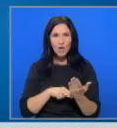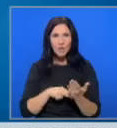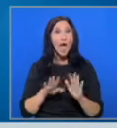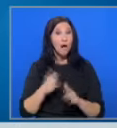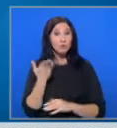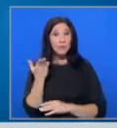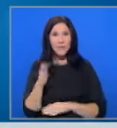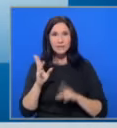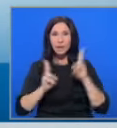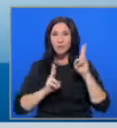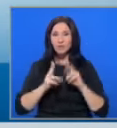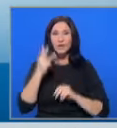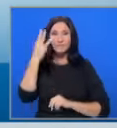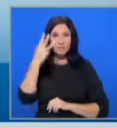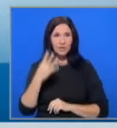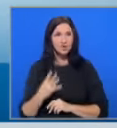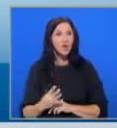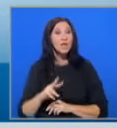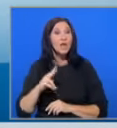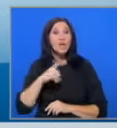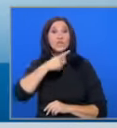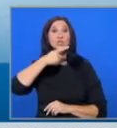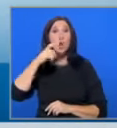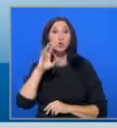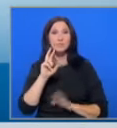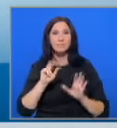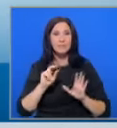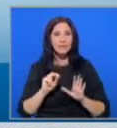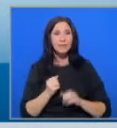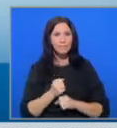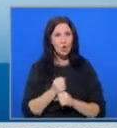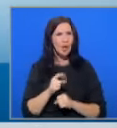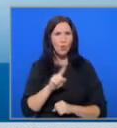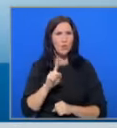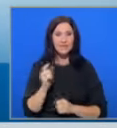ако за тях са гласували 3/4 или 180 депутати.